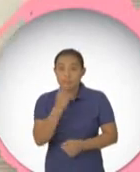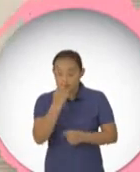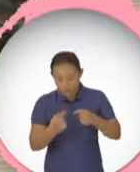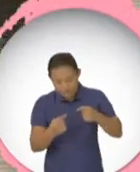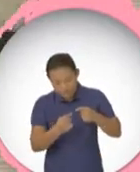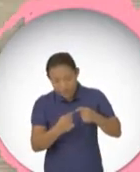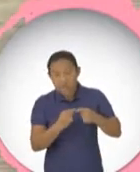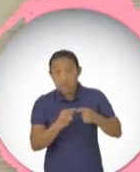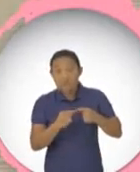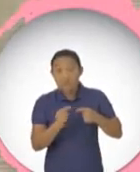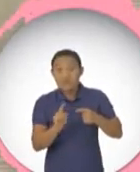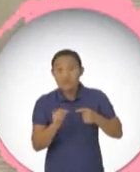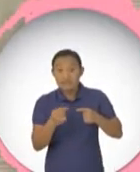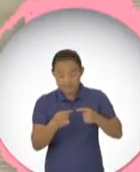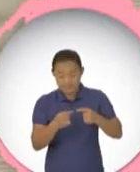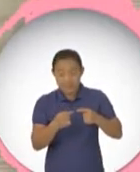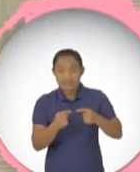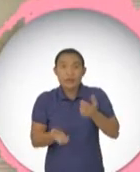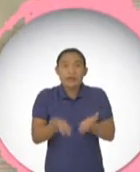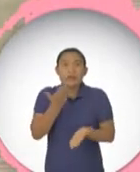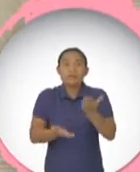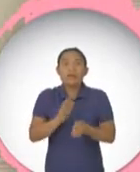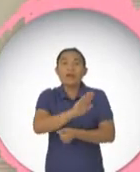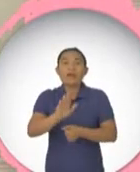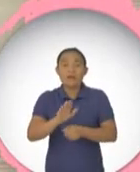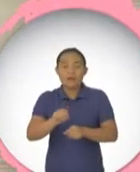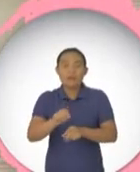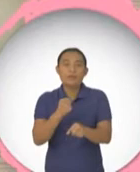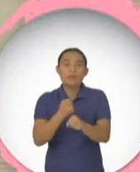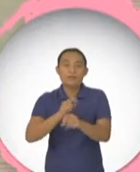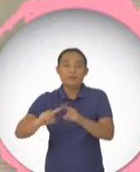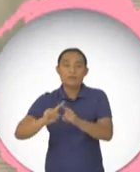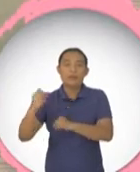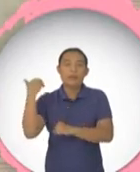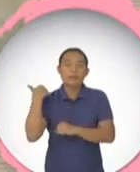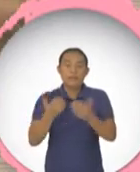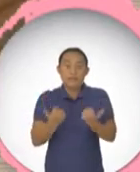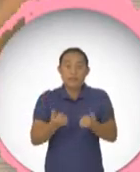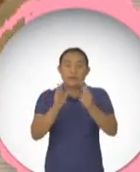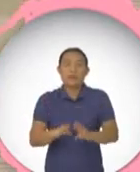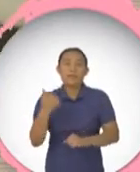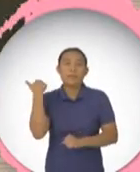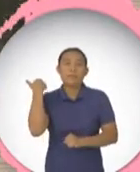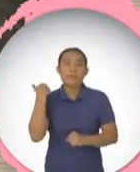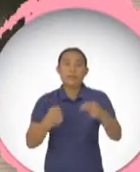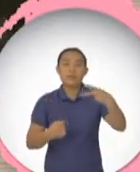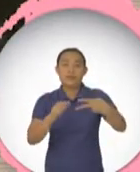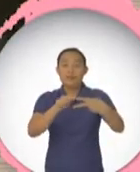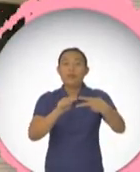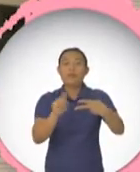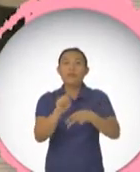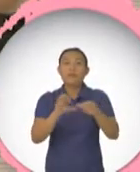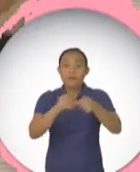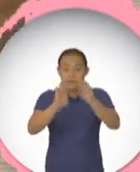จะล้มเขาก็จะมีการบิดเป็นโบอันนี้แล้วแต่รูปร่างมีอีกหลายรูปร่างนะคะวันนี้จะมีอยู่2แบ บ นะคะก็คือเป็นแบบตรงๆแ